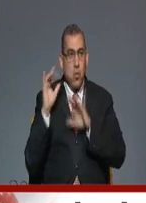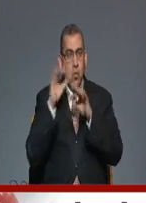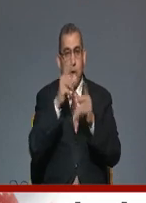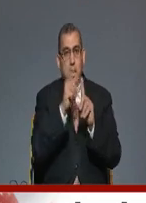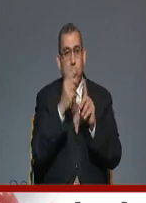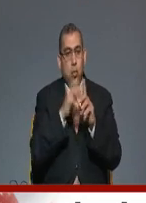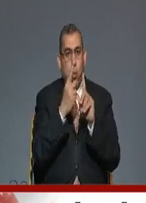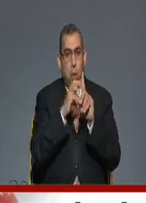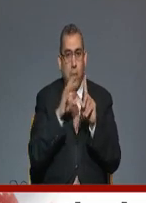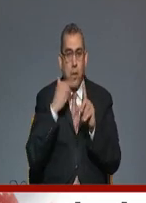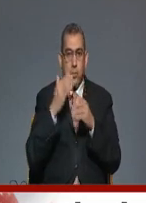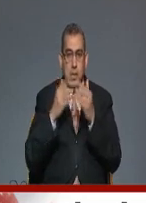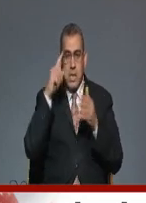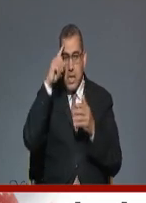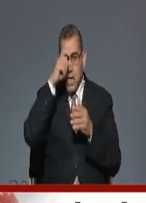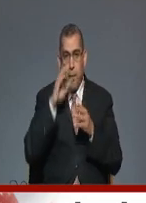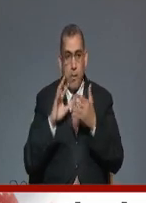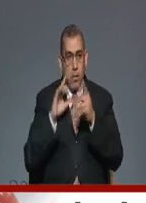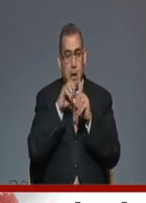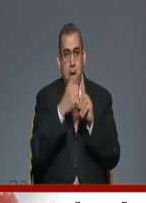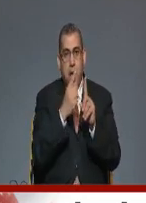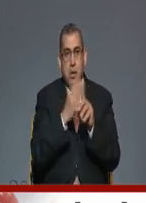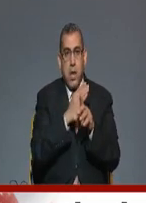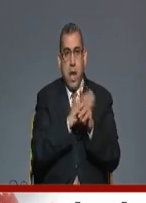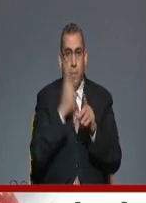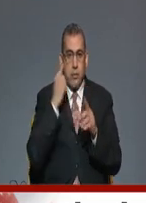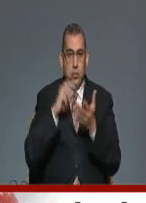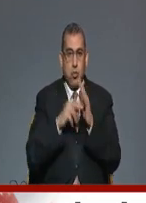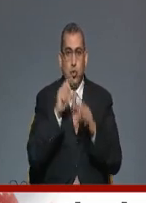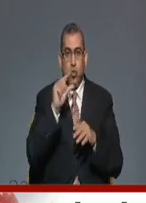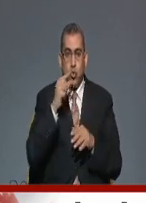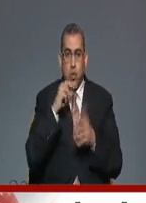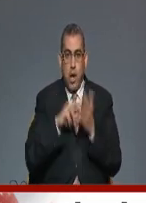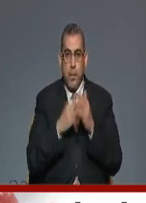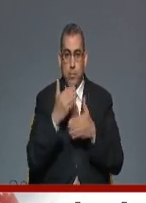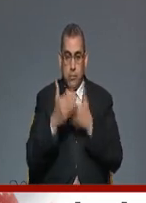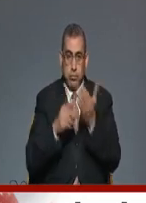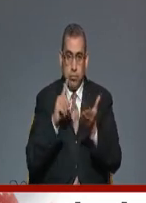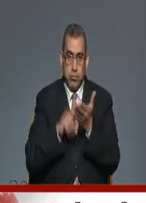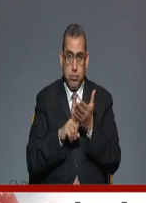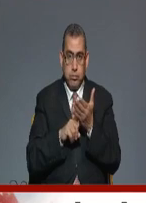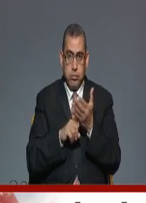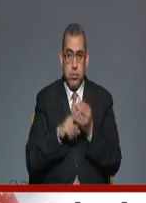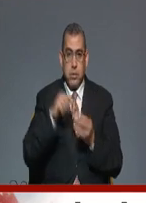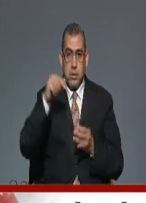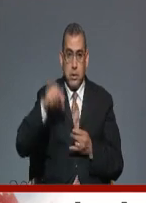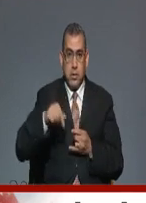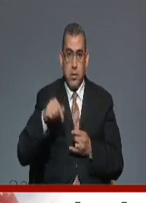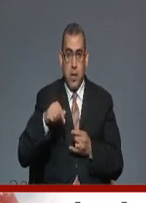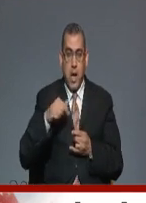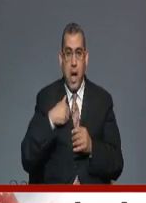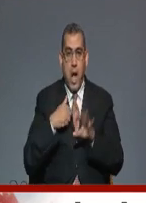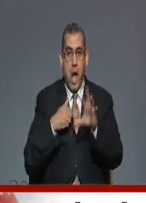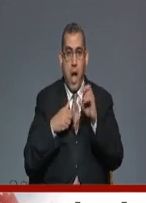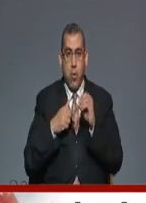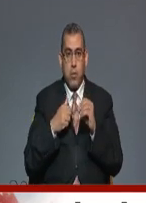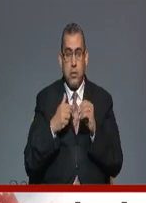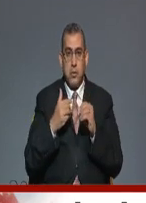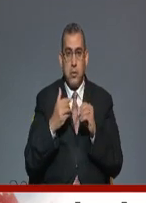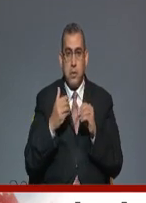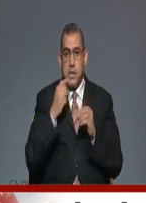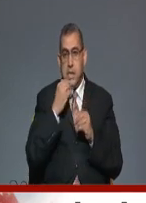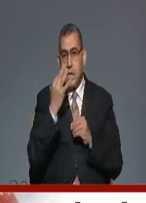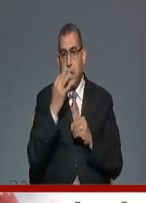حالتها طبعا صعبه شويه، مش كده يا دكتور خالد؟ وبالتالي ان النهارده لما انا في خلال 3-4